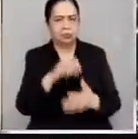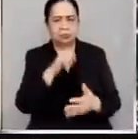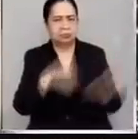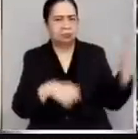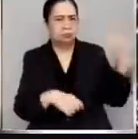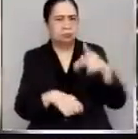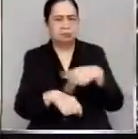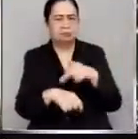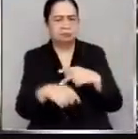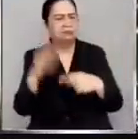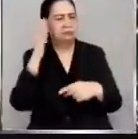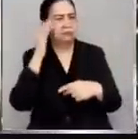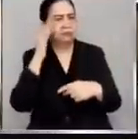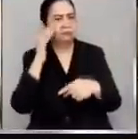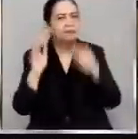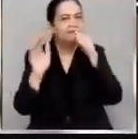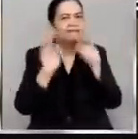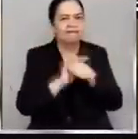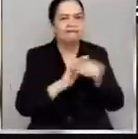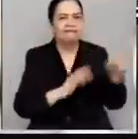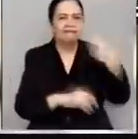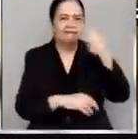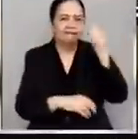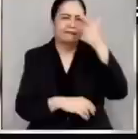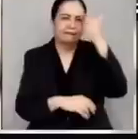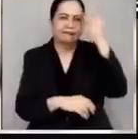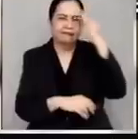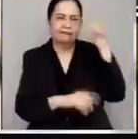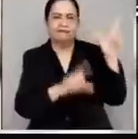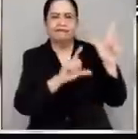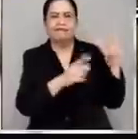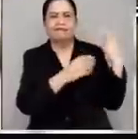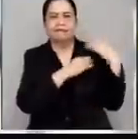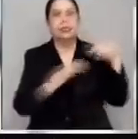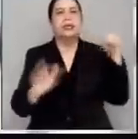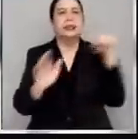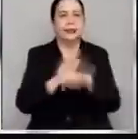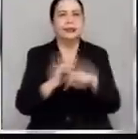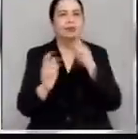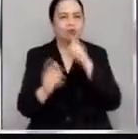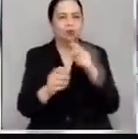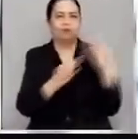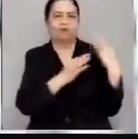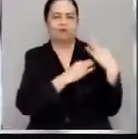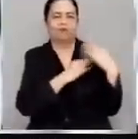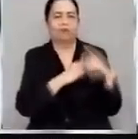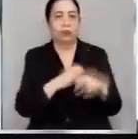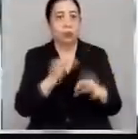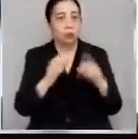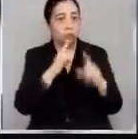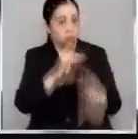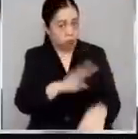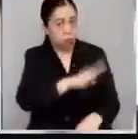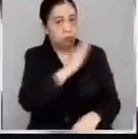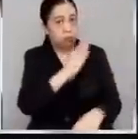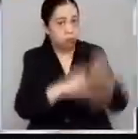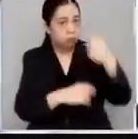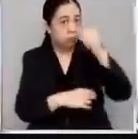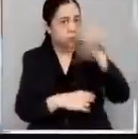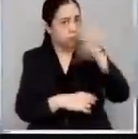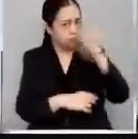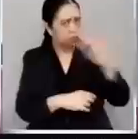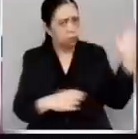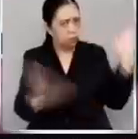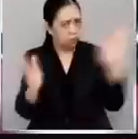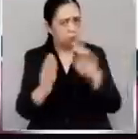Temes. Nagtatago raw si Temes dahil alam niyang siya ang nagpapatay sa gobernador. Kung totoong matapang daw si Temes, dapat harapin niya ang